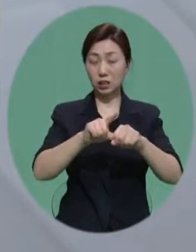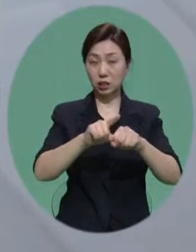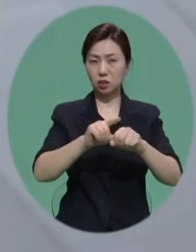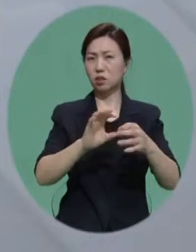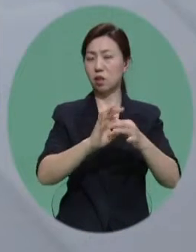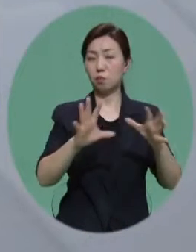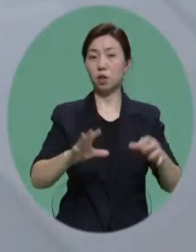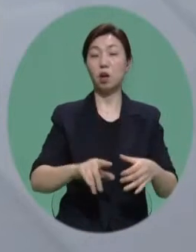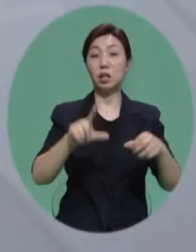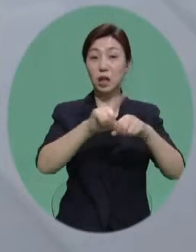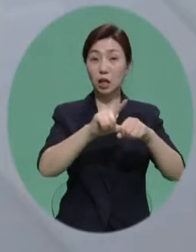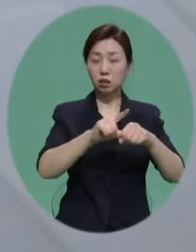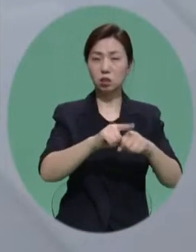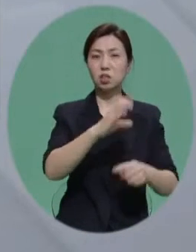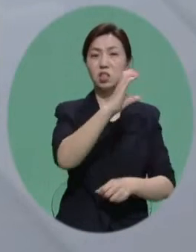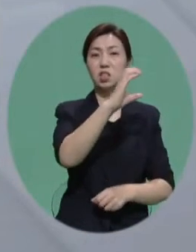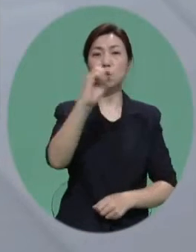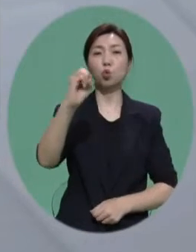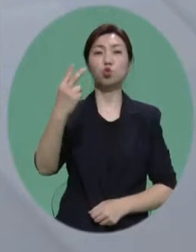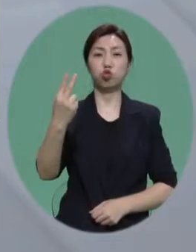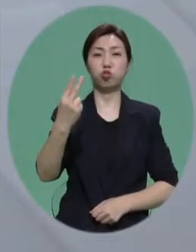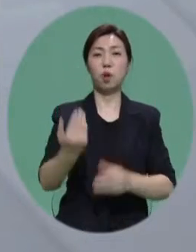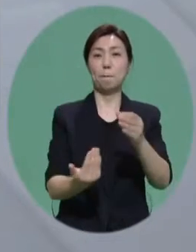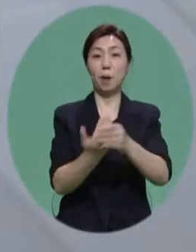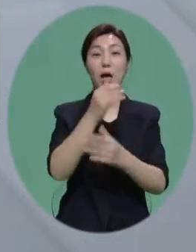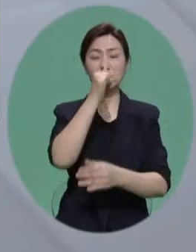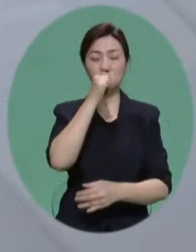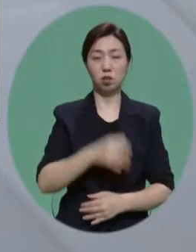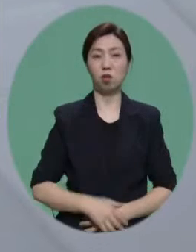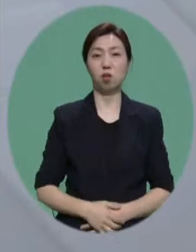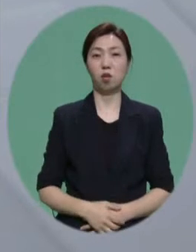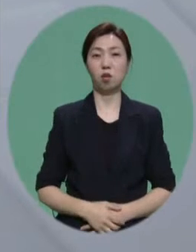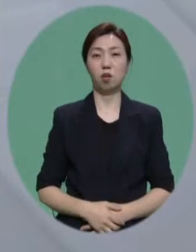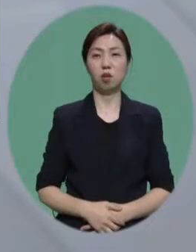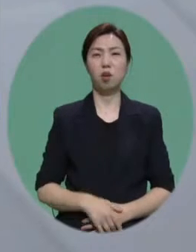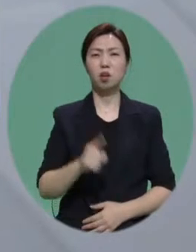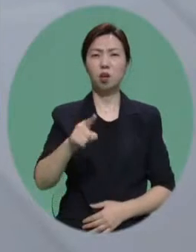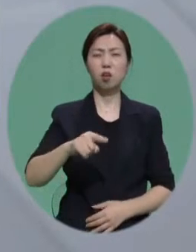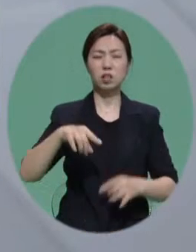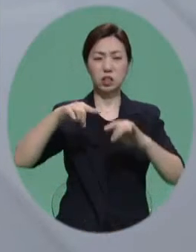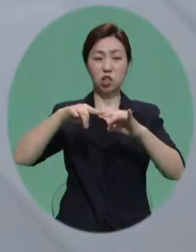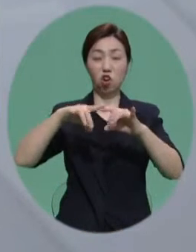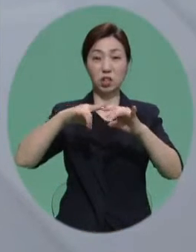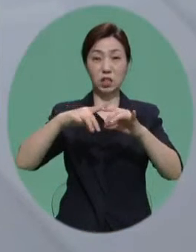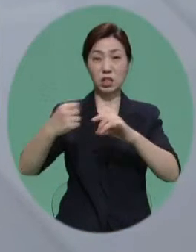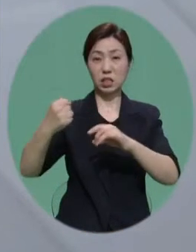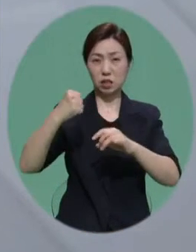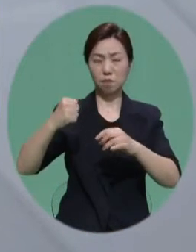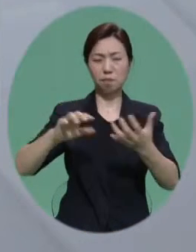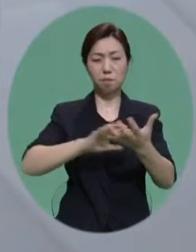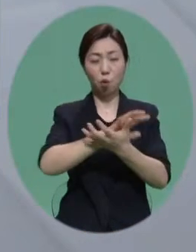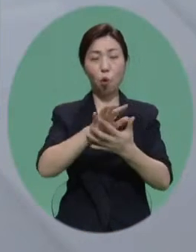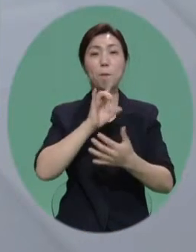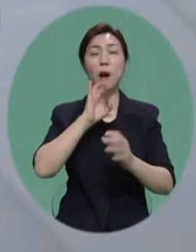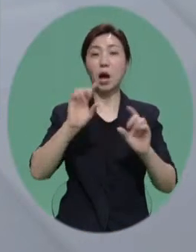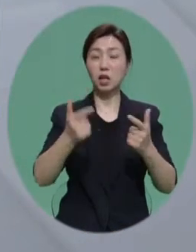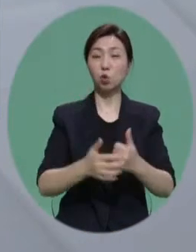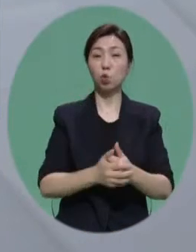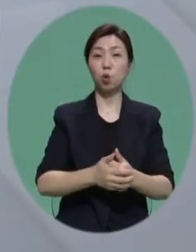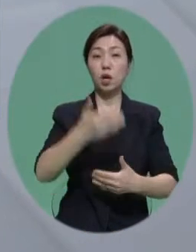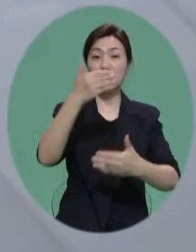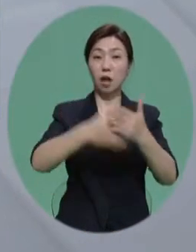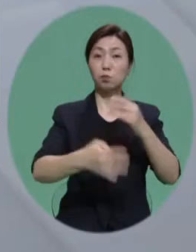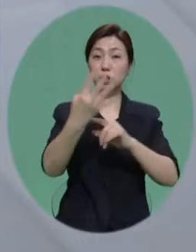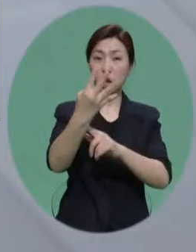값은 co2 나오는 겁니다 어 그런데 이런 애는 리믹스 말고 네 가지 분야에 대해서는 그러면 또 어떤 복안을 가지고